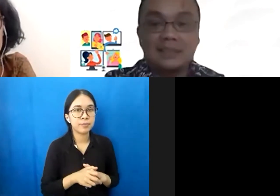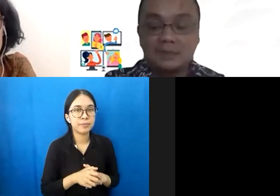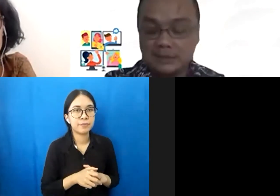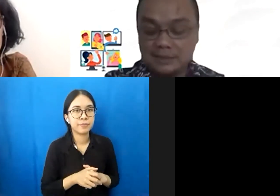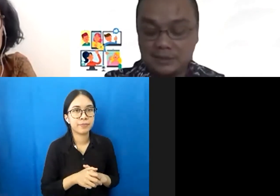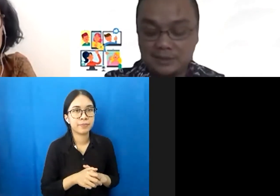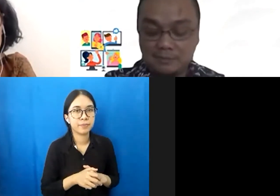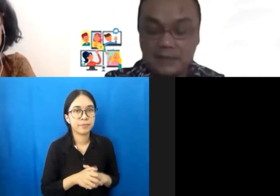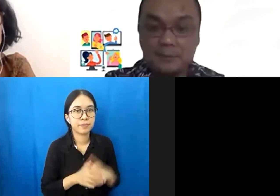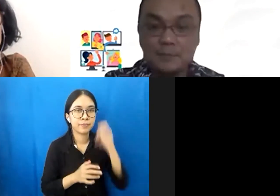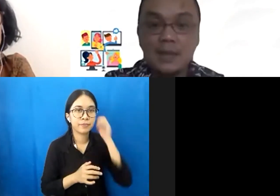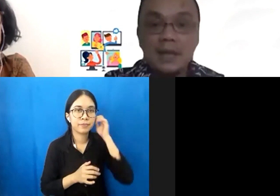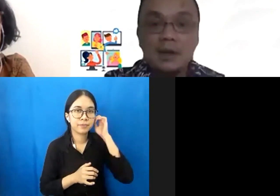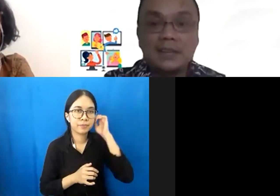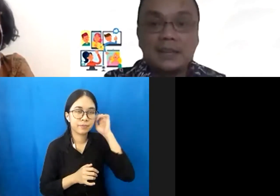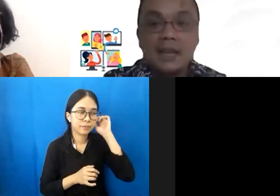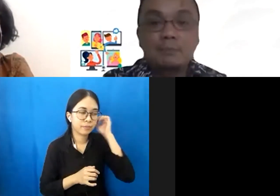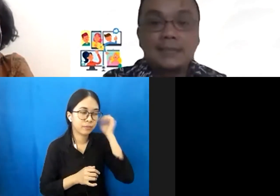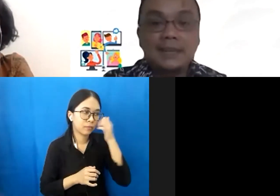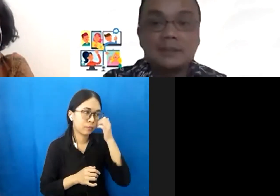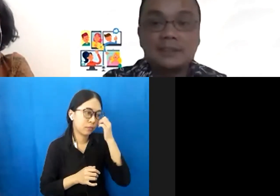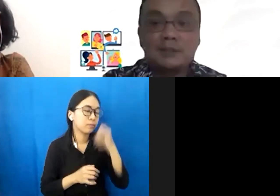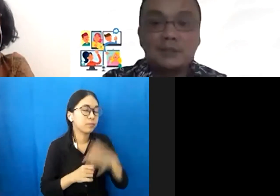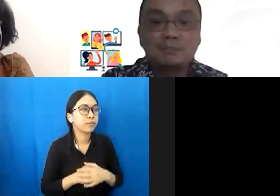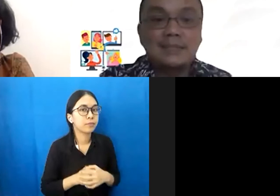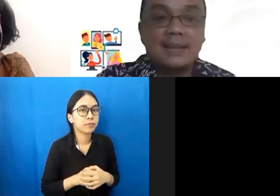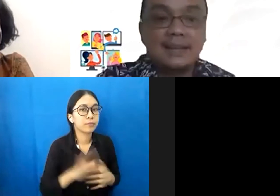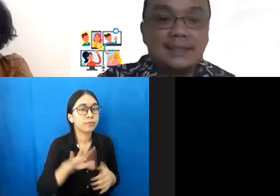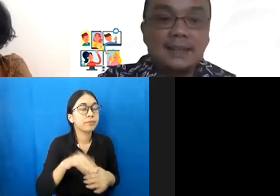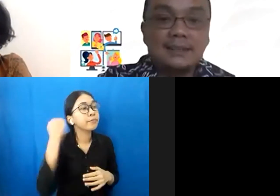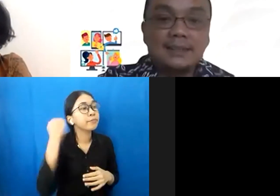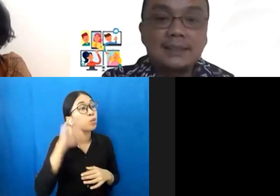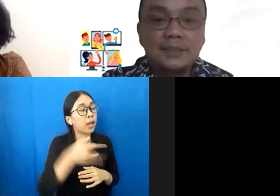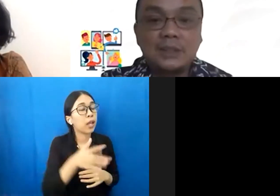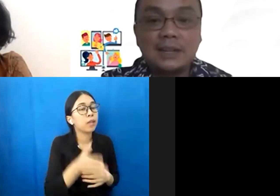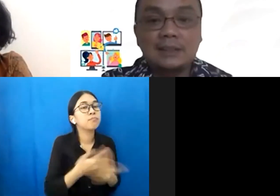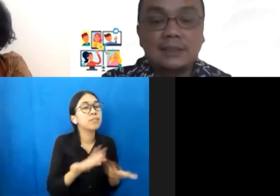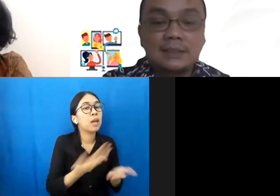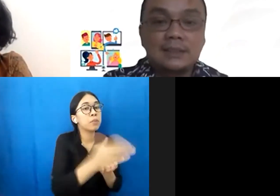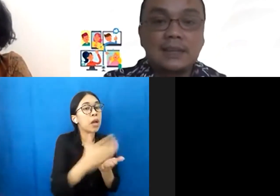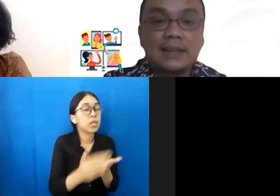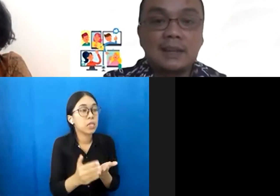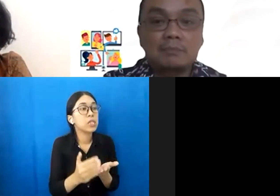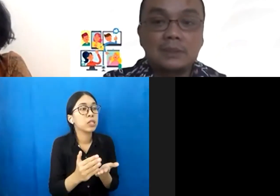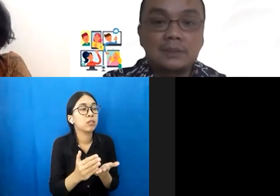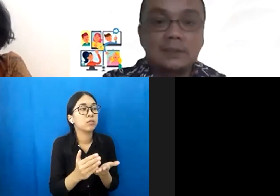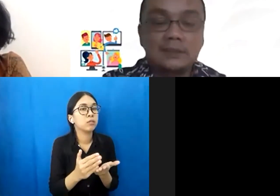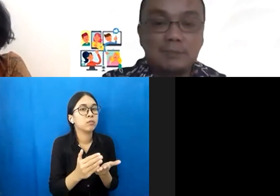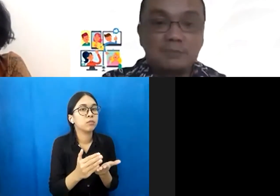self care ini, seperti itu kurang lebih ya. Oke, Mbak Jeki mungkin bisa share ke kita juga,